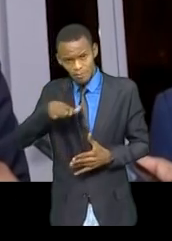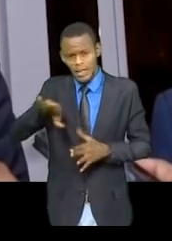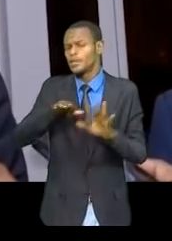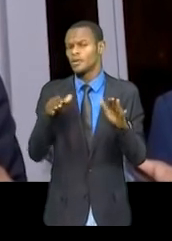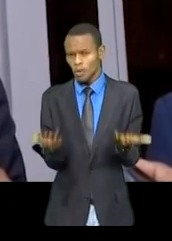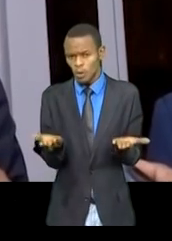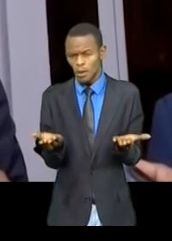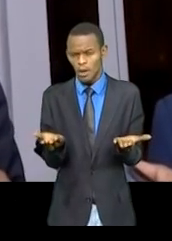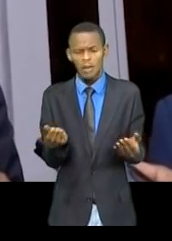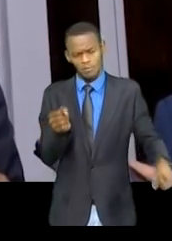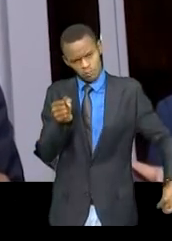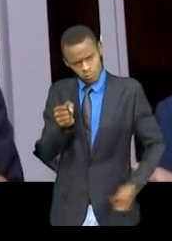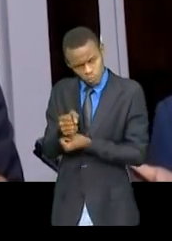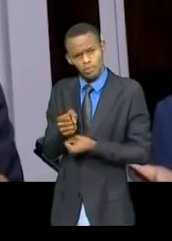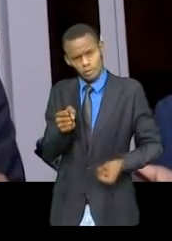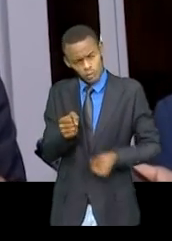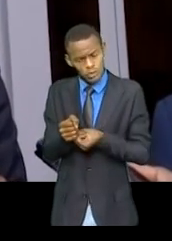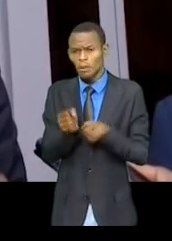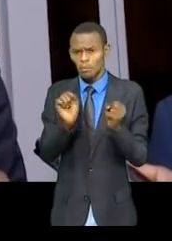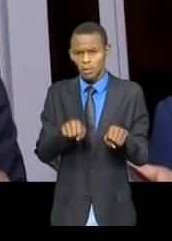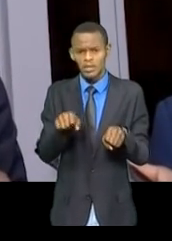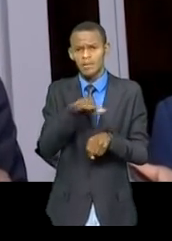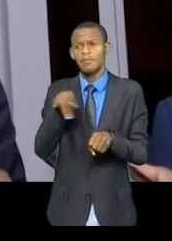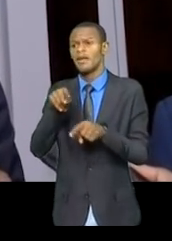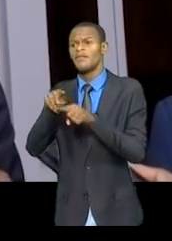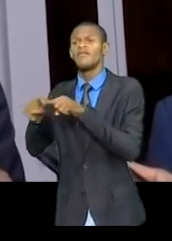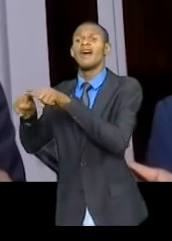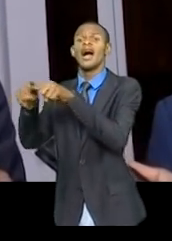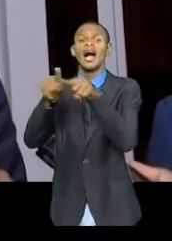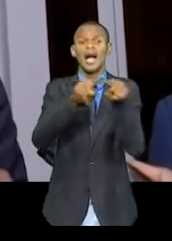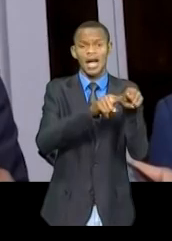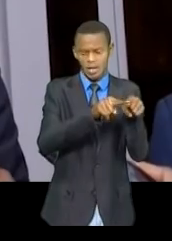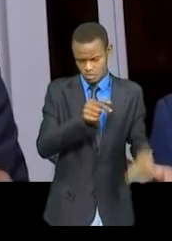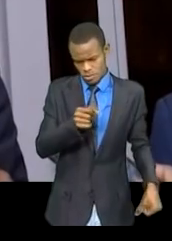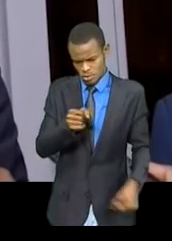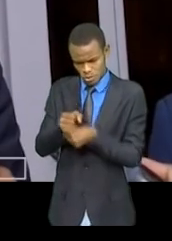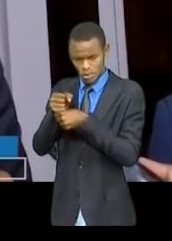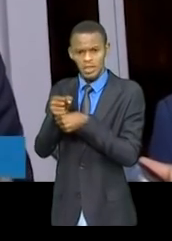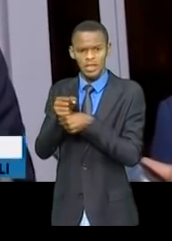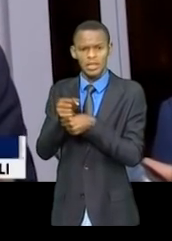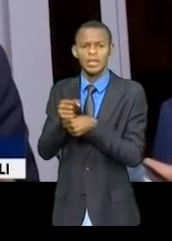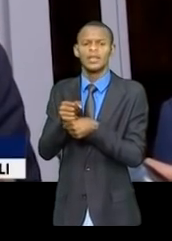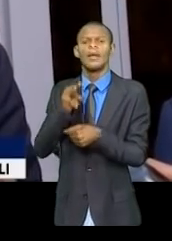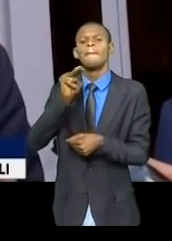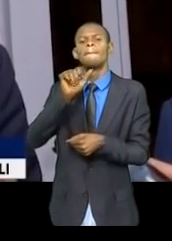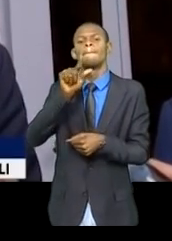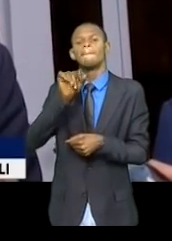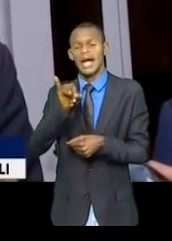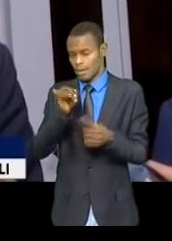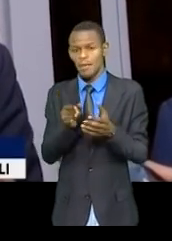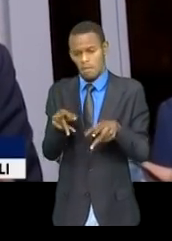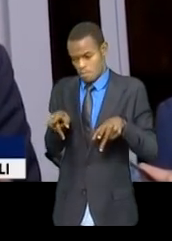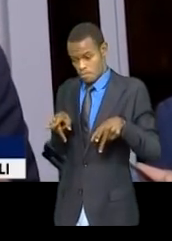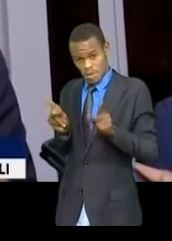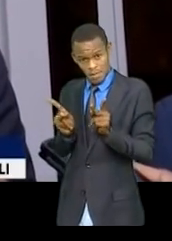bénéficie du concours de l'ensemble de ses frères africains, mais aussi de l'ensemble de ses partenaires pour la réussite de cette transition qui doit